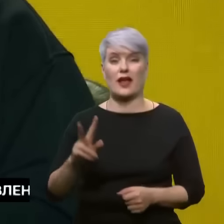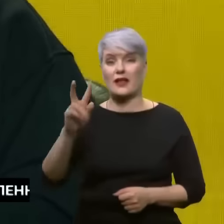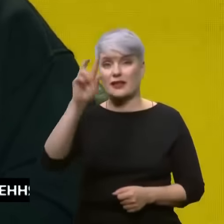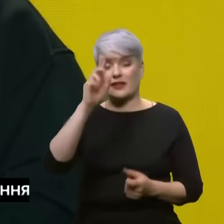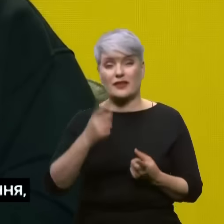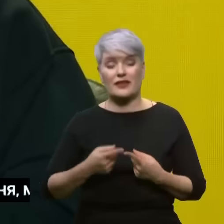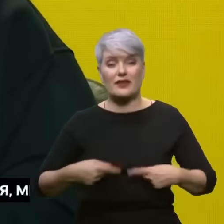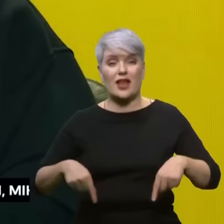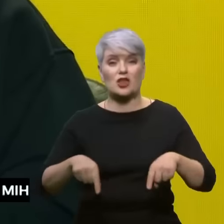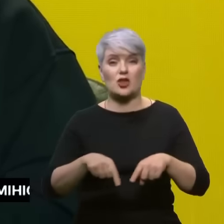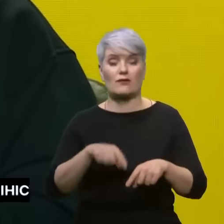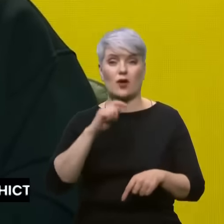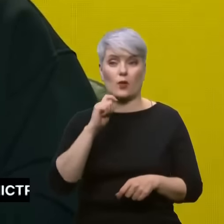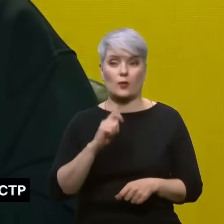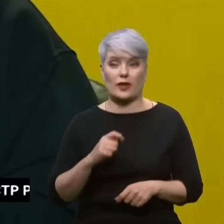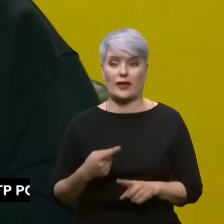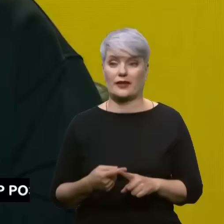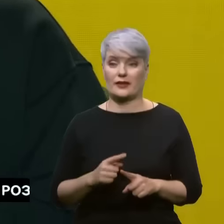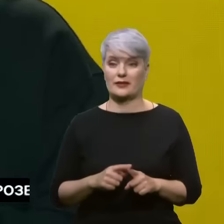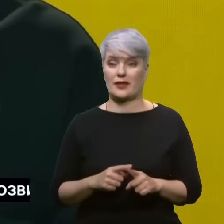Україна – це